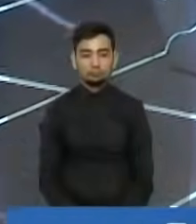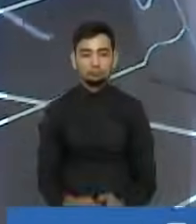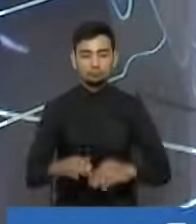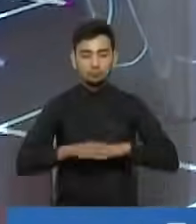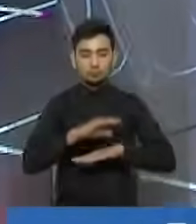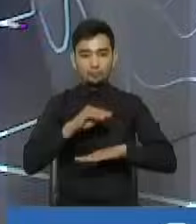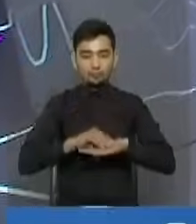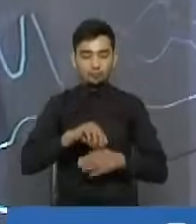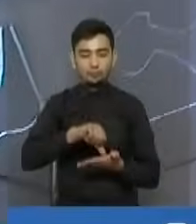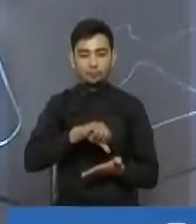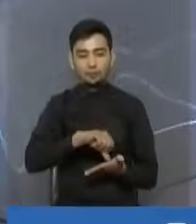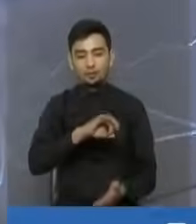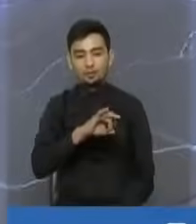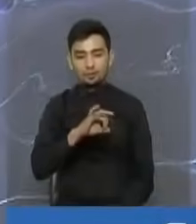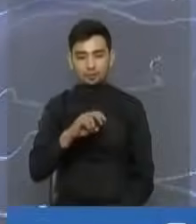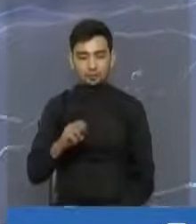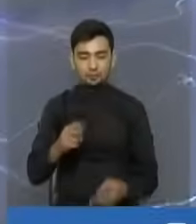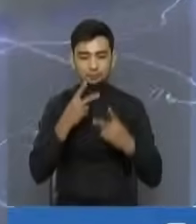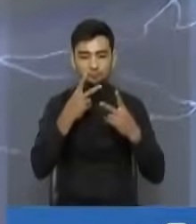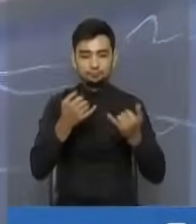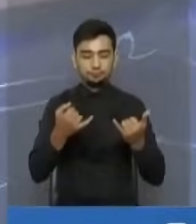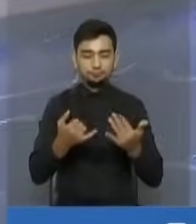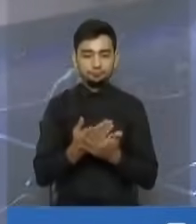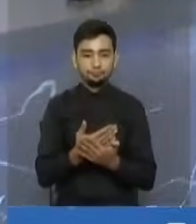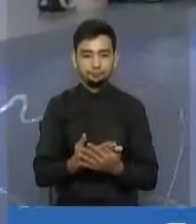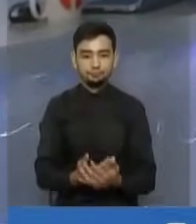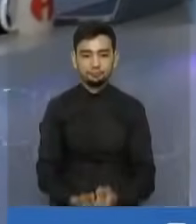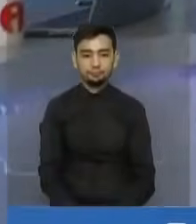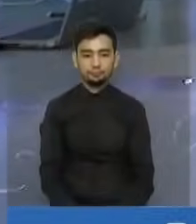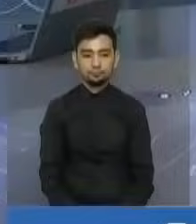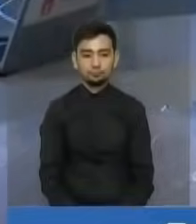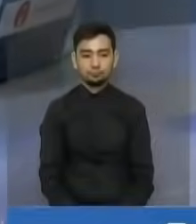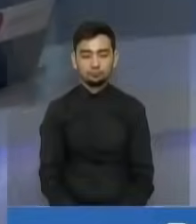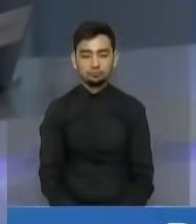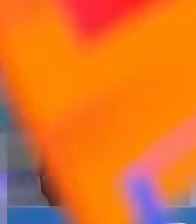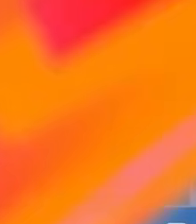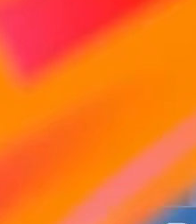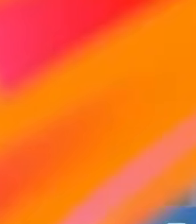Добрый вечер, я Ирина Евгеньева, и смотрите сегодня в Информбюро.